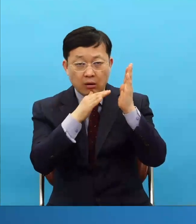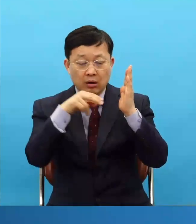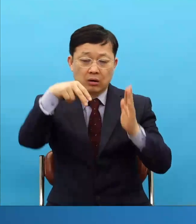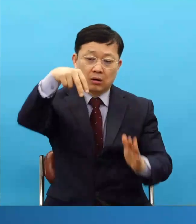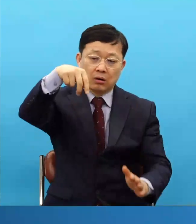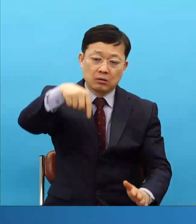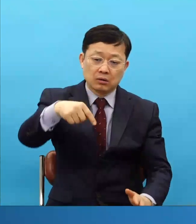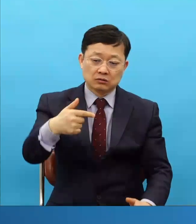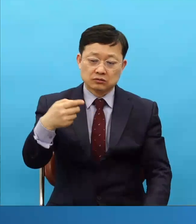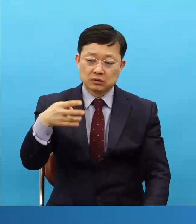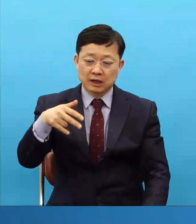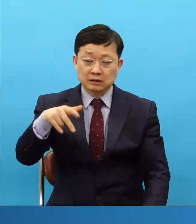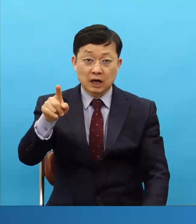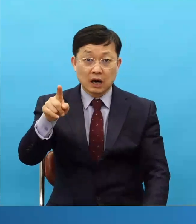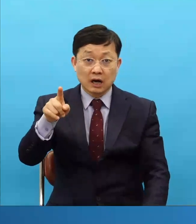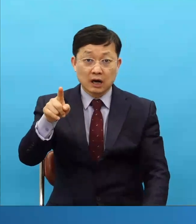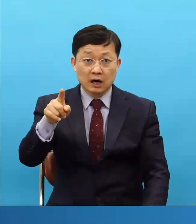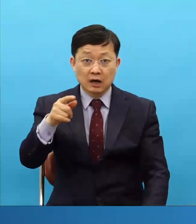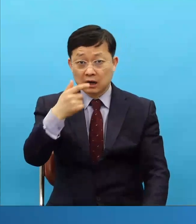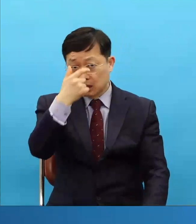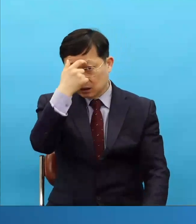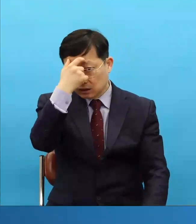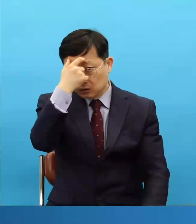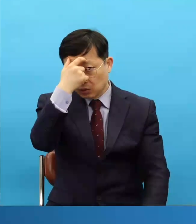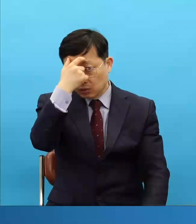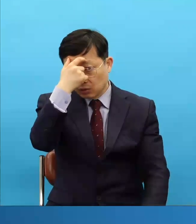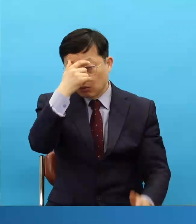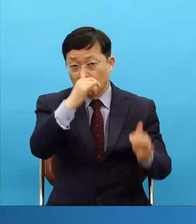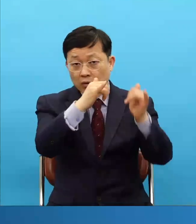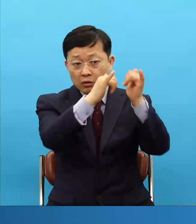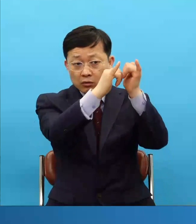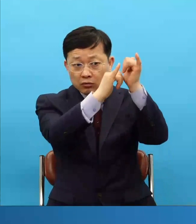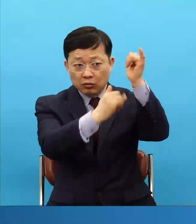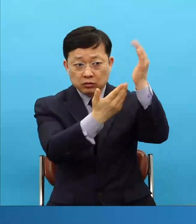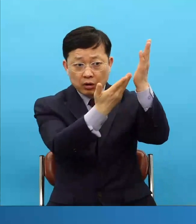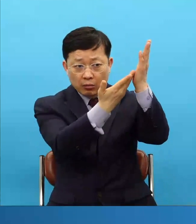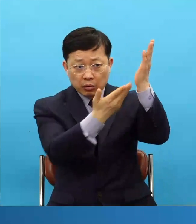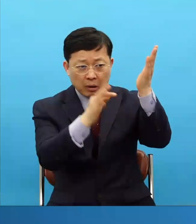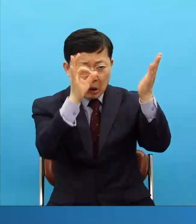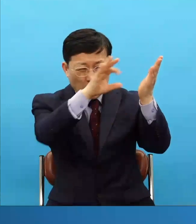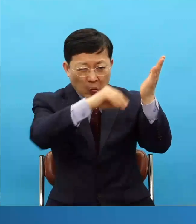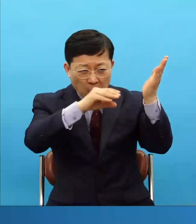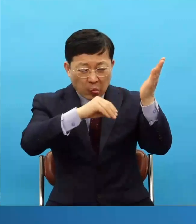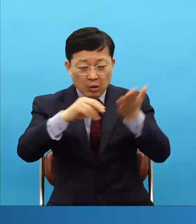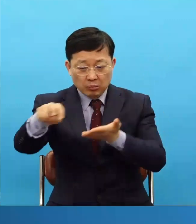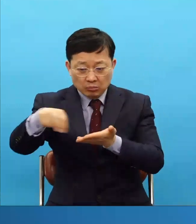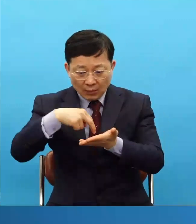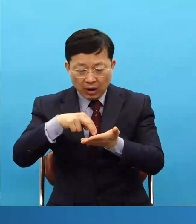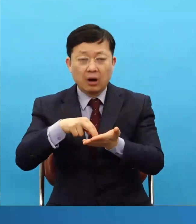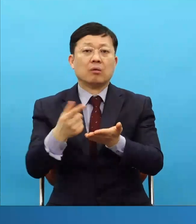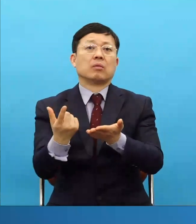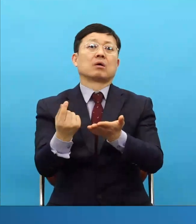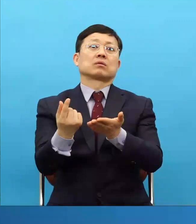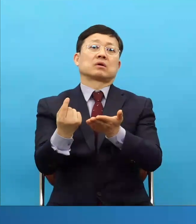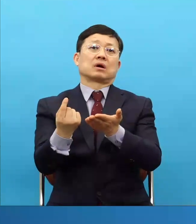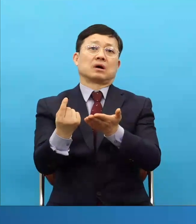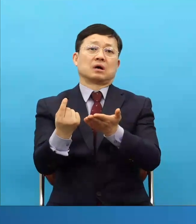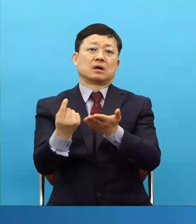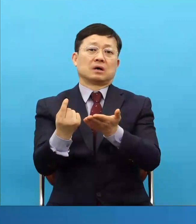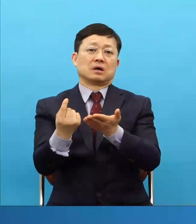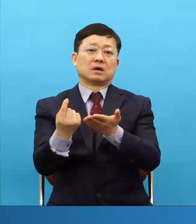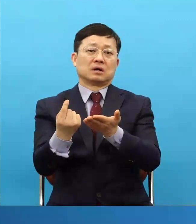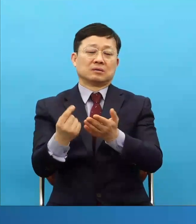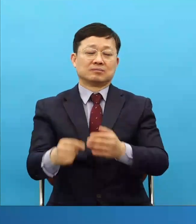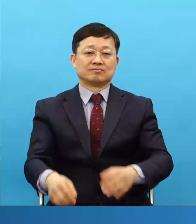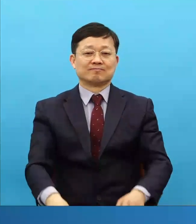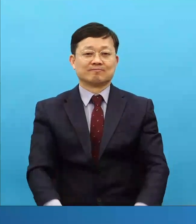순례자들이 한 기도예요. That as he was researching that, he spoke about the prayer of the pilgrims. 우리가 다 빼앗겼을 뿐입니다. It's just that we had lost hold of it all